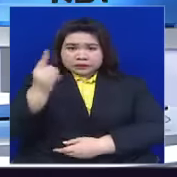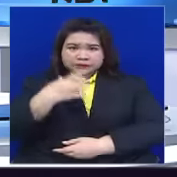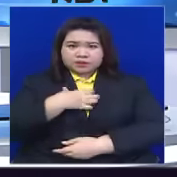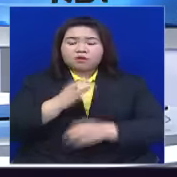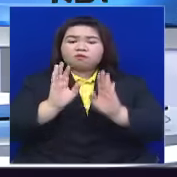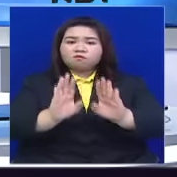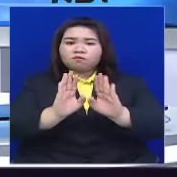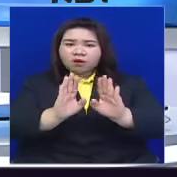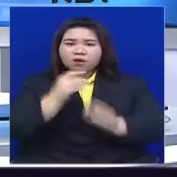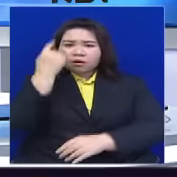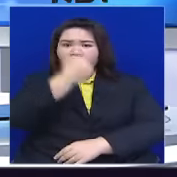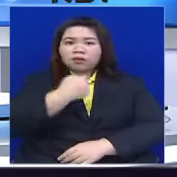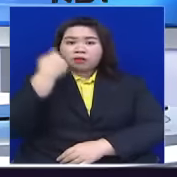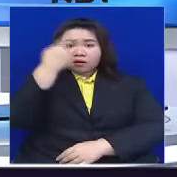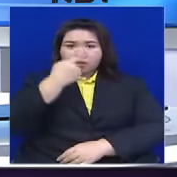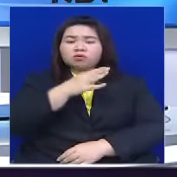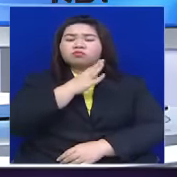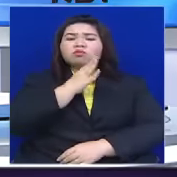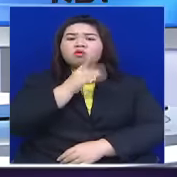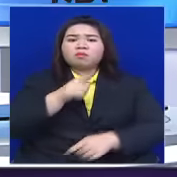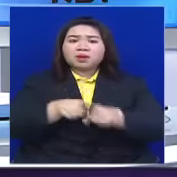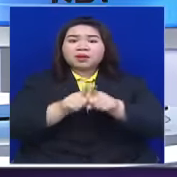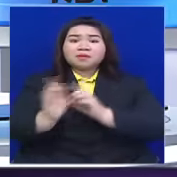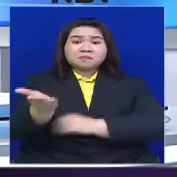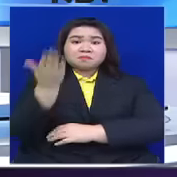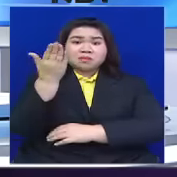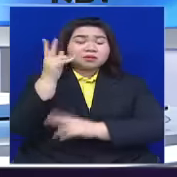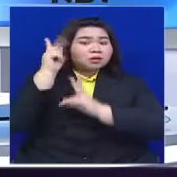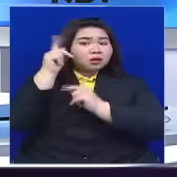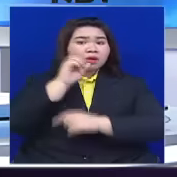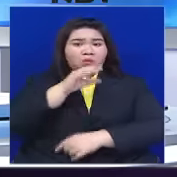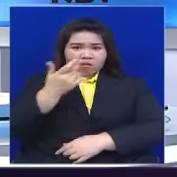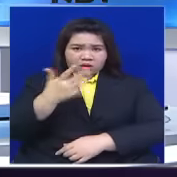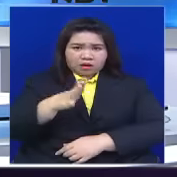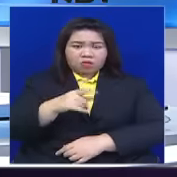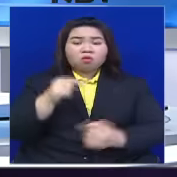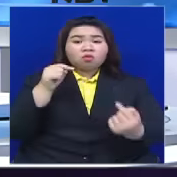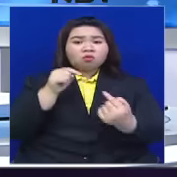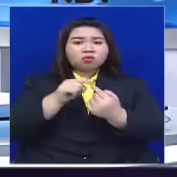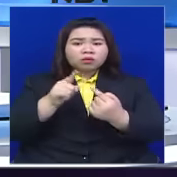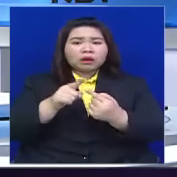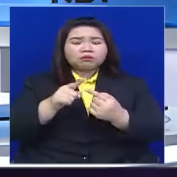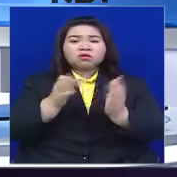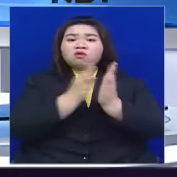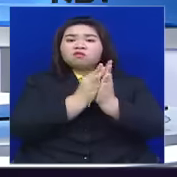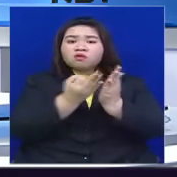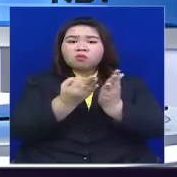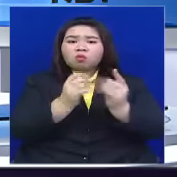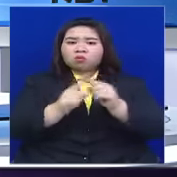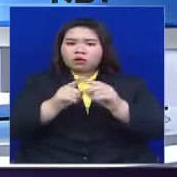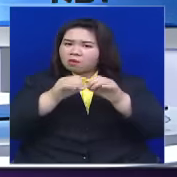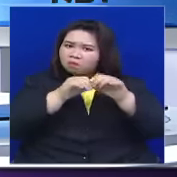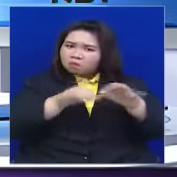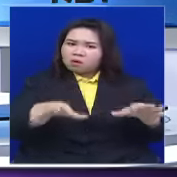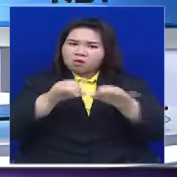ากไว้สำหรับหลายๆคนนะครับอย ่ างที่คุณกรองแก้วเมื่อช่วงเช้าวันนี้ก็ได้บอกไปแล้วนะครับว่าในเรื่องของการแชร์ข้อมูลข่าวสารเนี่ยเป็นอุปสรร